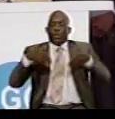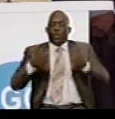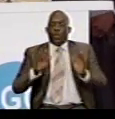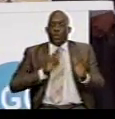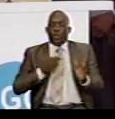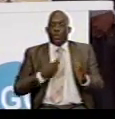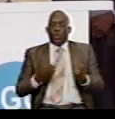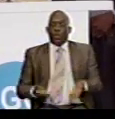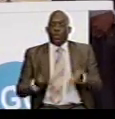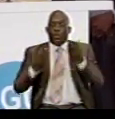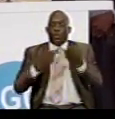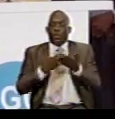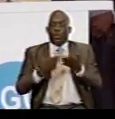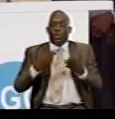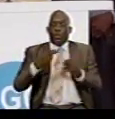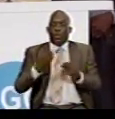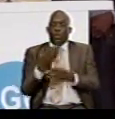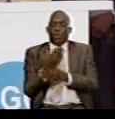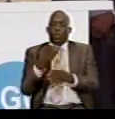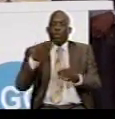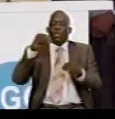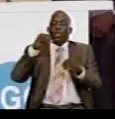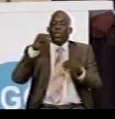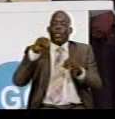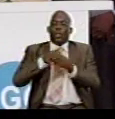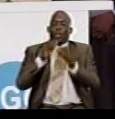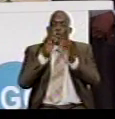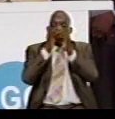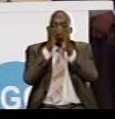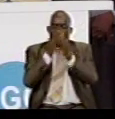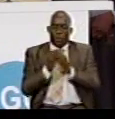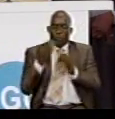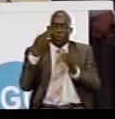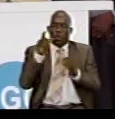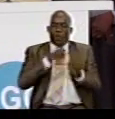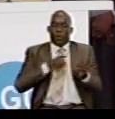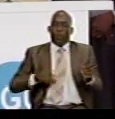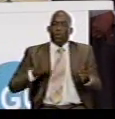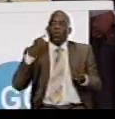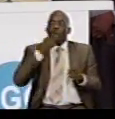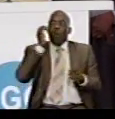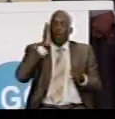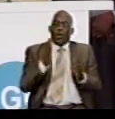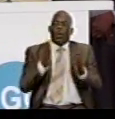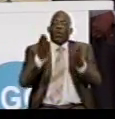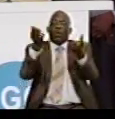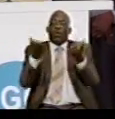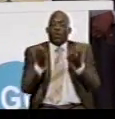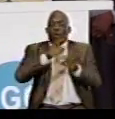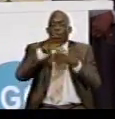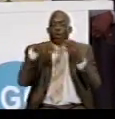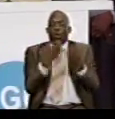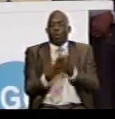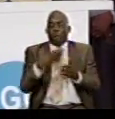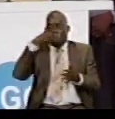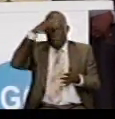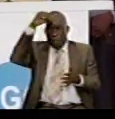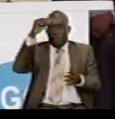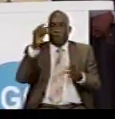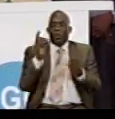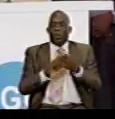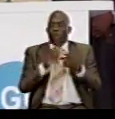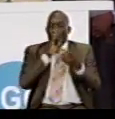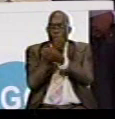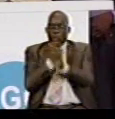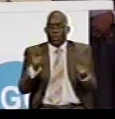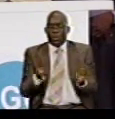en priant au Seigneur. Who will have all men to be saved? Qui désire que tous soient sauvés? Pray for the kings. Prions pour